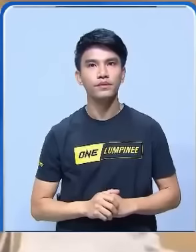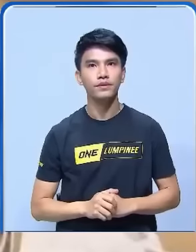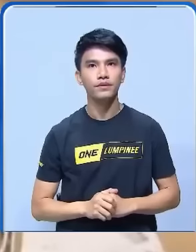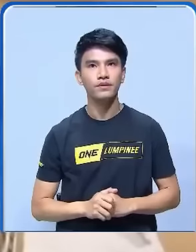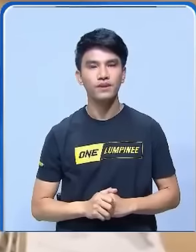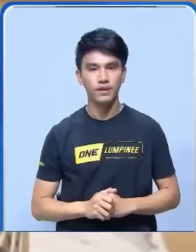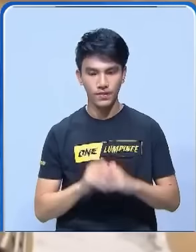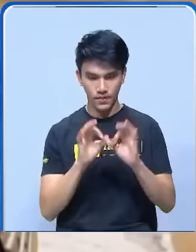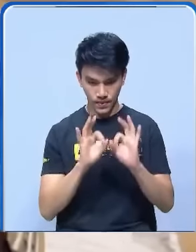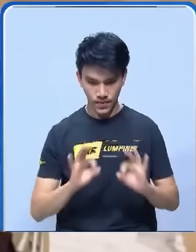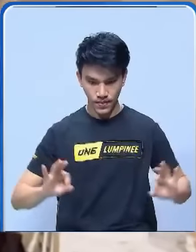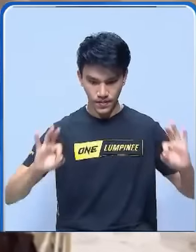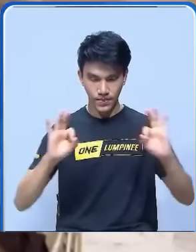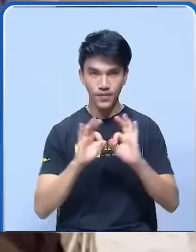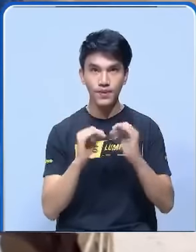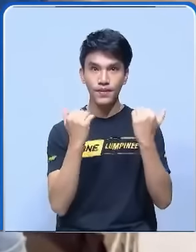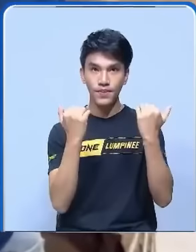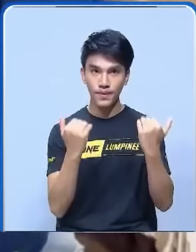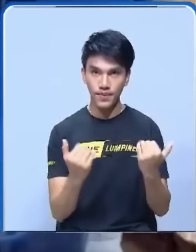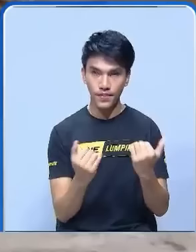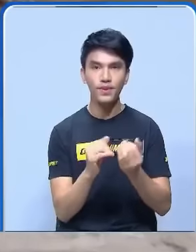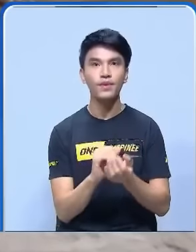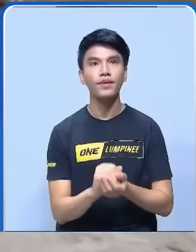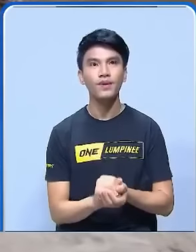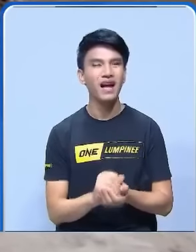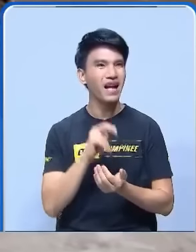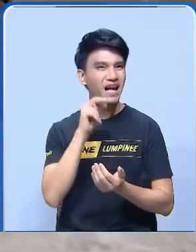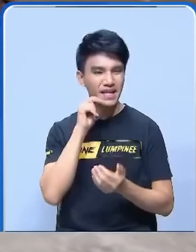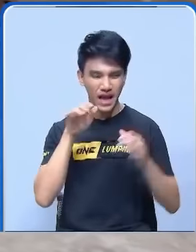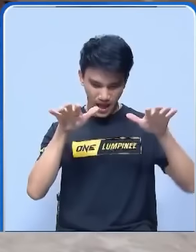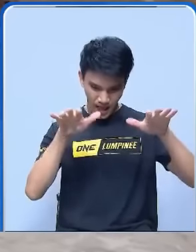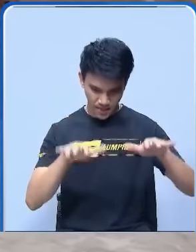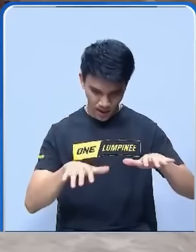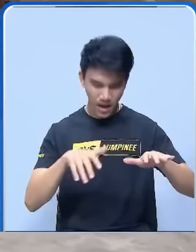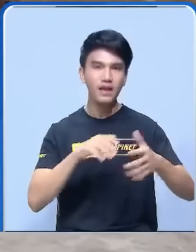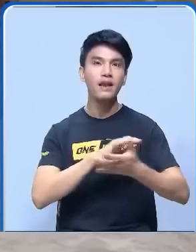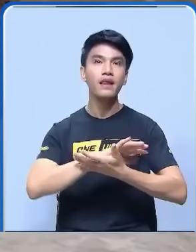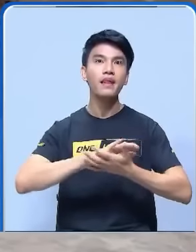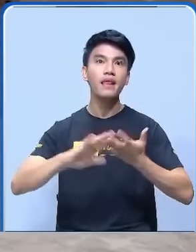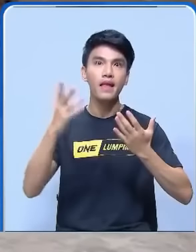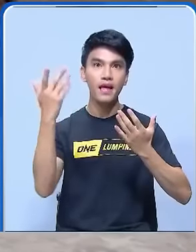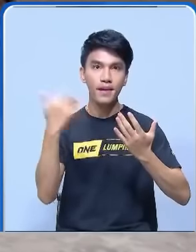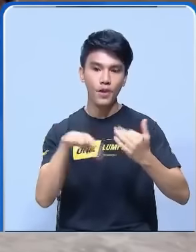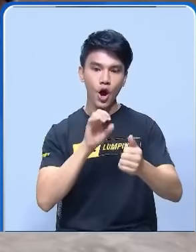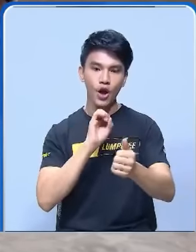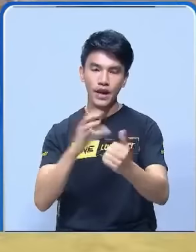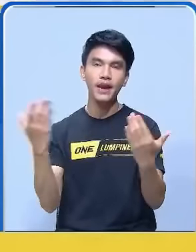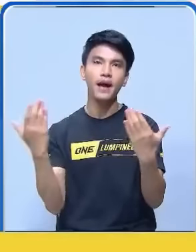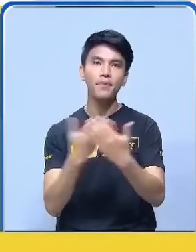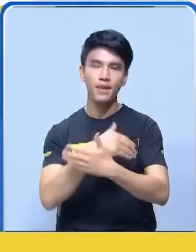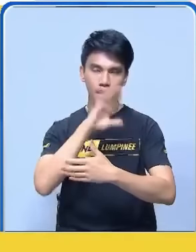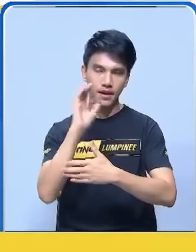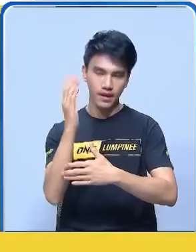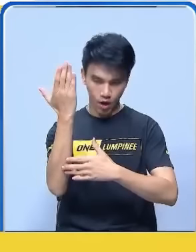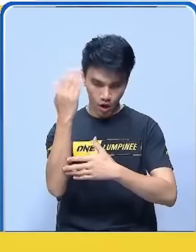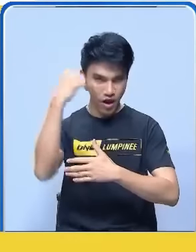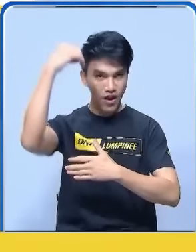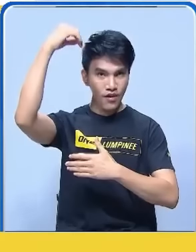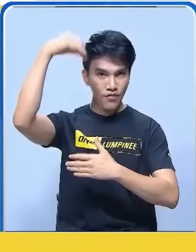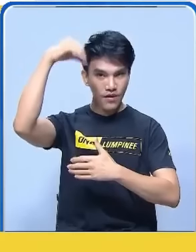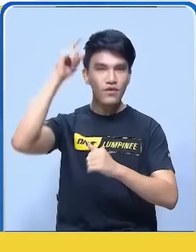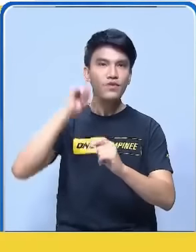นี่เรื่องสำคัญนะครับปลั๊กไฟที่แช่น้ำมานานท่านบอกน้ำลดแล้วทำความสะอาดหมดแล้วแนะนำให้เปลี่ยนปลั๊กไฟสายไฟเดินสาย